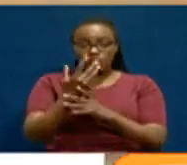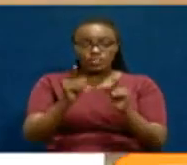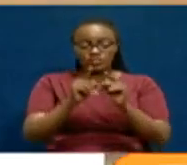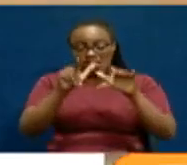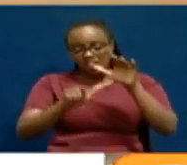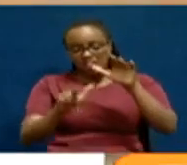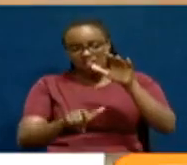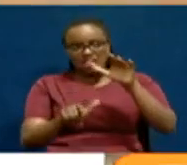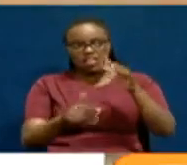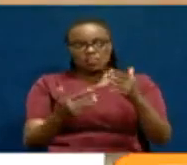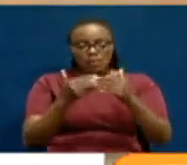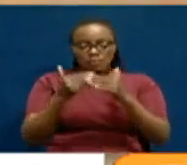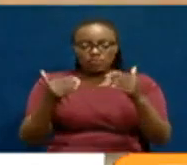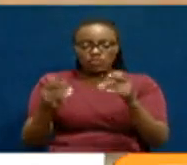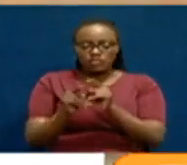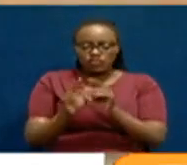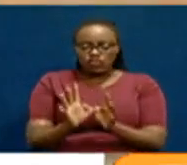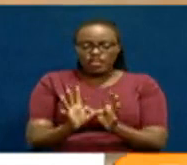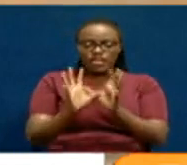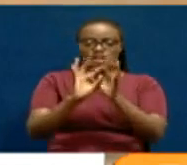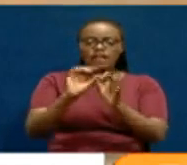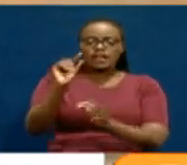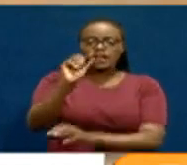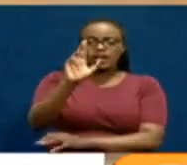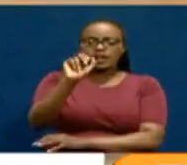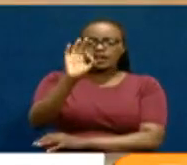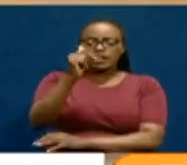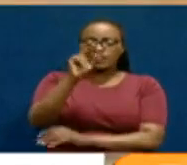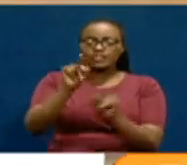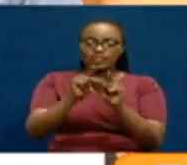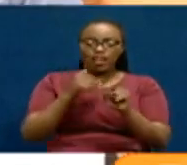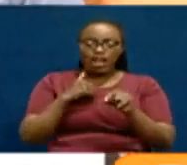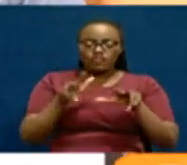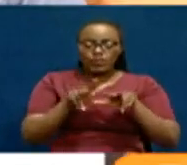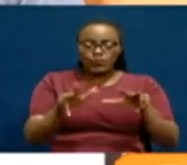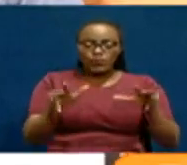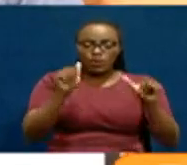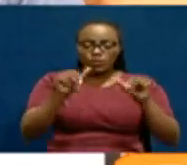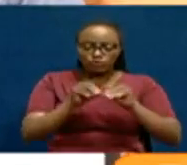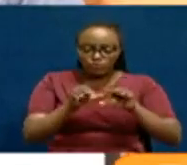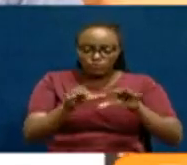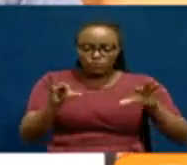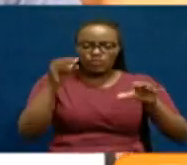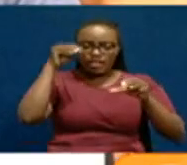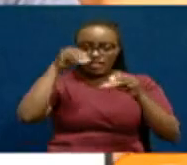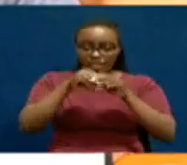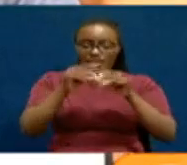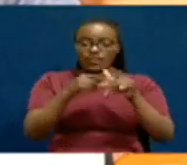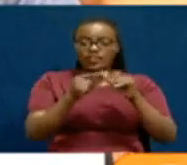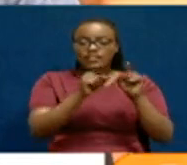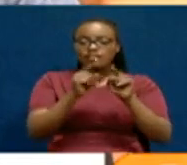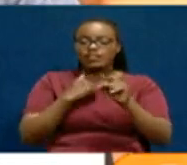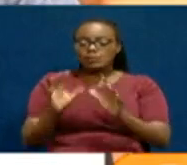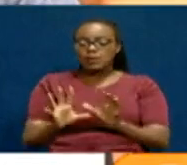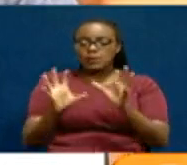kama before ulete hii ya kuglaft, unatakana ule mti ambao kuna mizizi ambao inapenya chini. And then ile una graft nayo